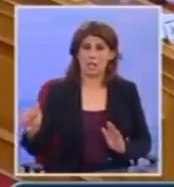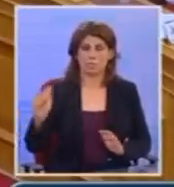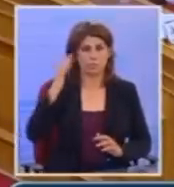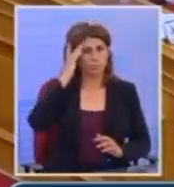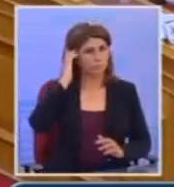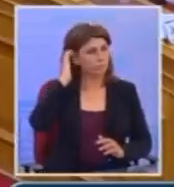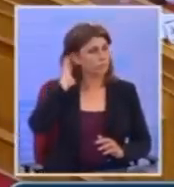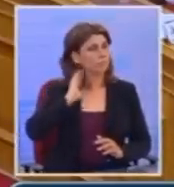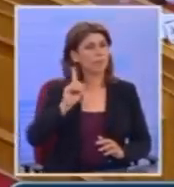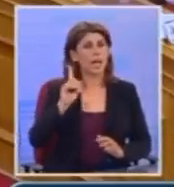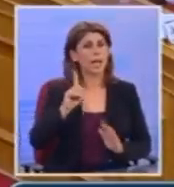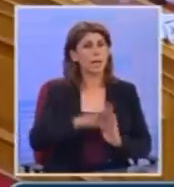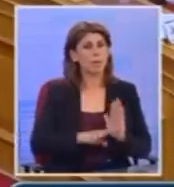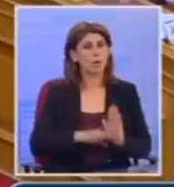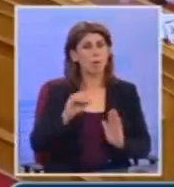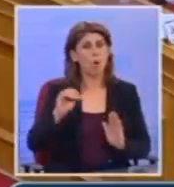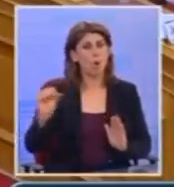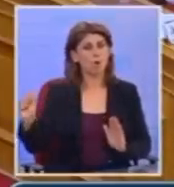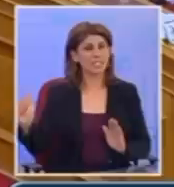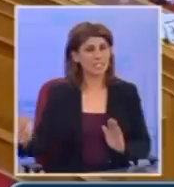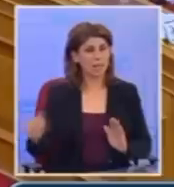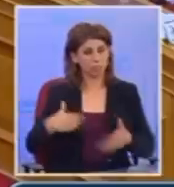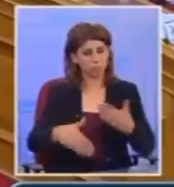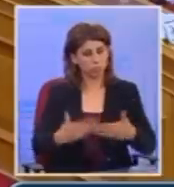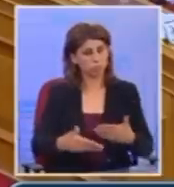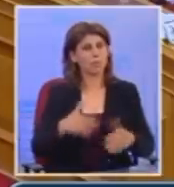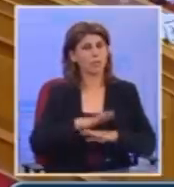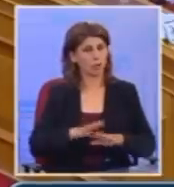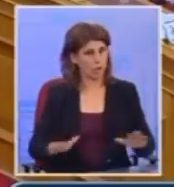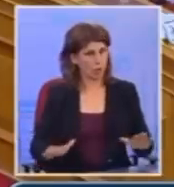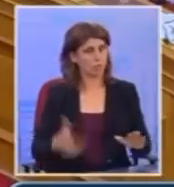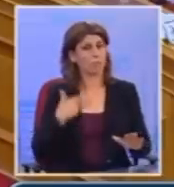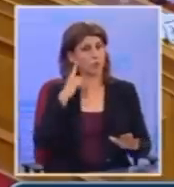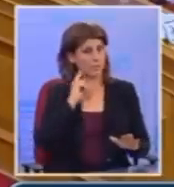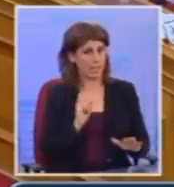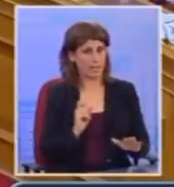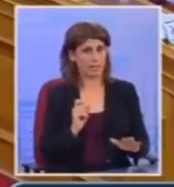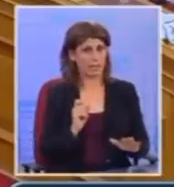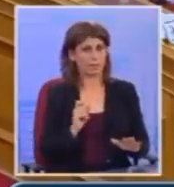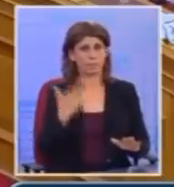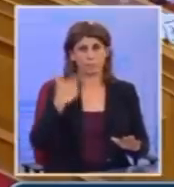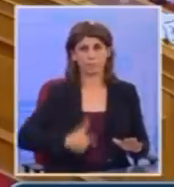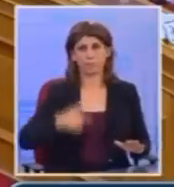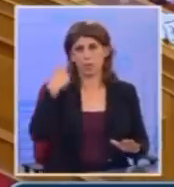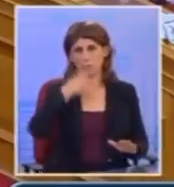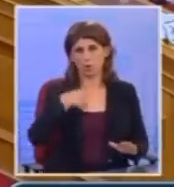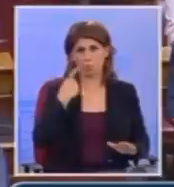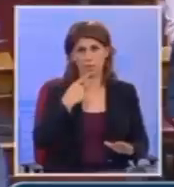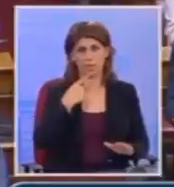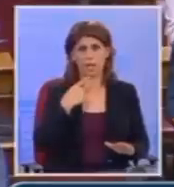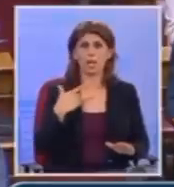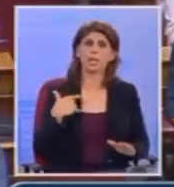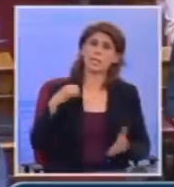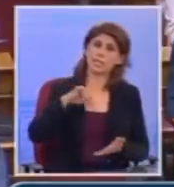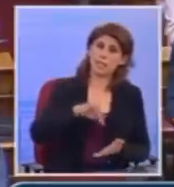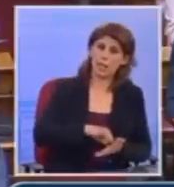Ένα πρόγραμμα του ΟΣΑ είναι εν εξελίξη. Θα το ολοκληρώσουμε. Όπως γνωρίζετε, εγώ προσωπικά και στην